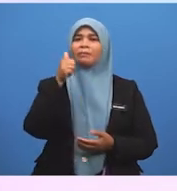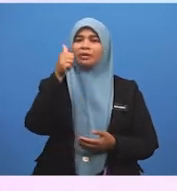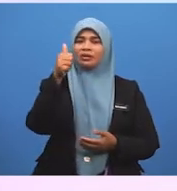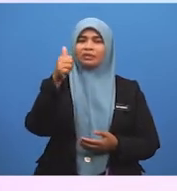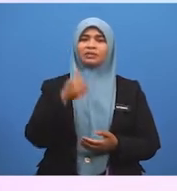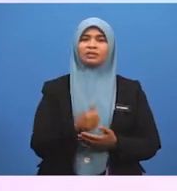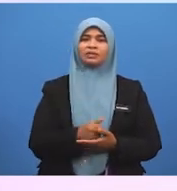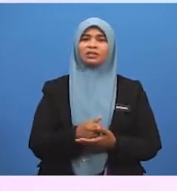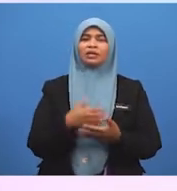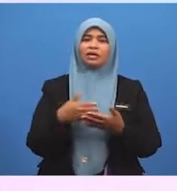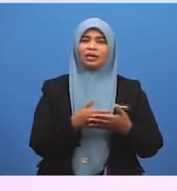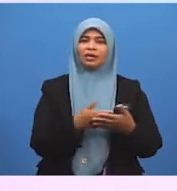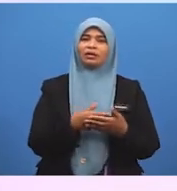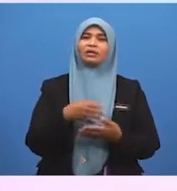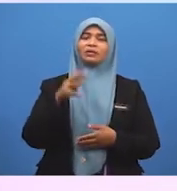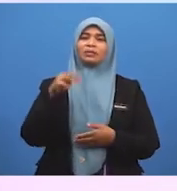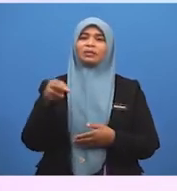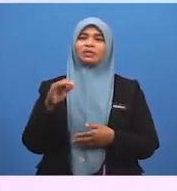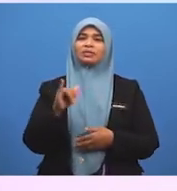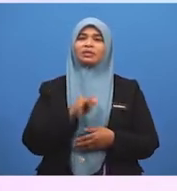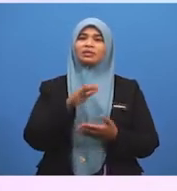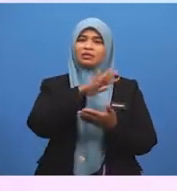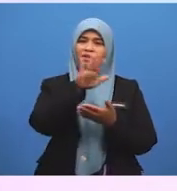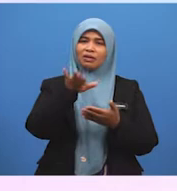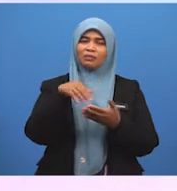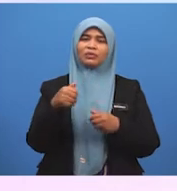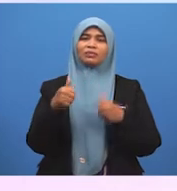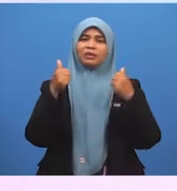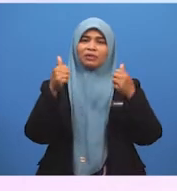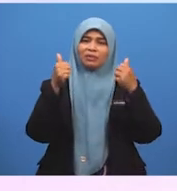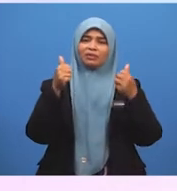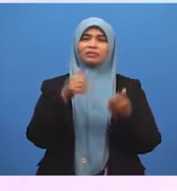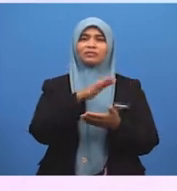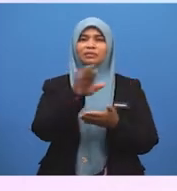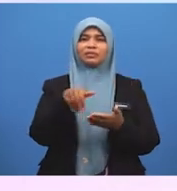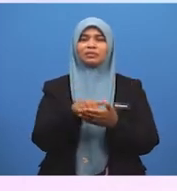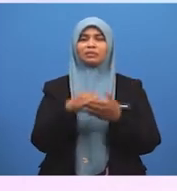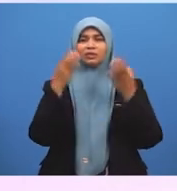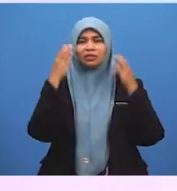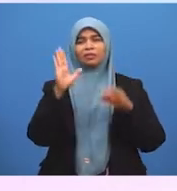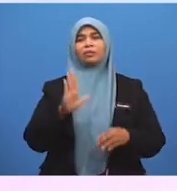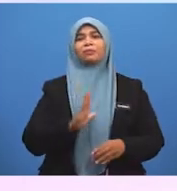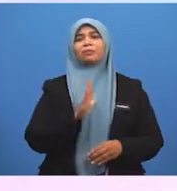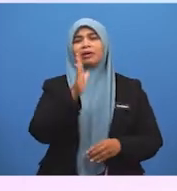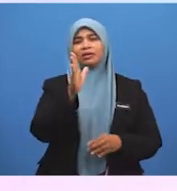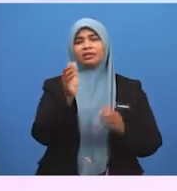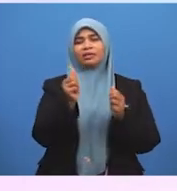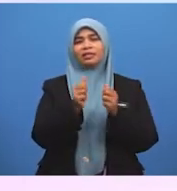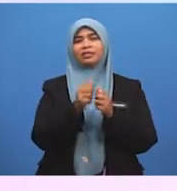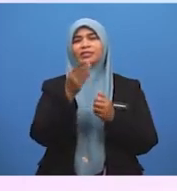Bagus! Anak-anak murid saya semuanya hebat-hebat belaka. Cikgu bangga dengan kamu